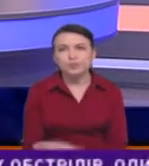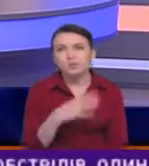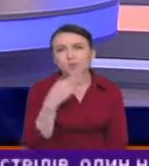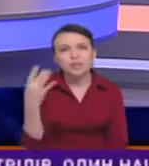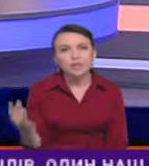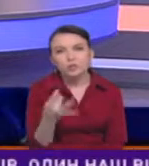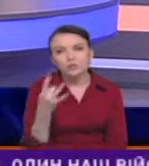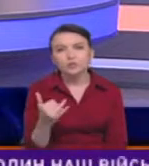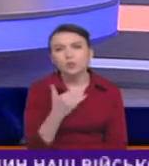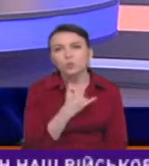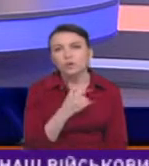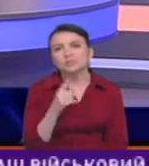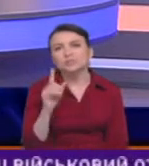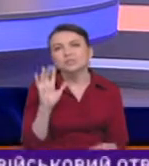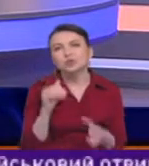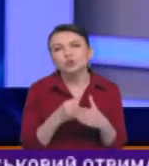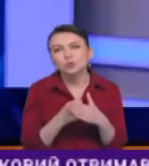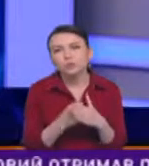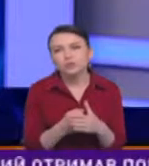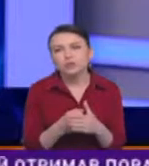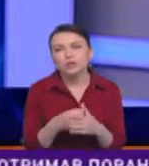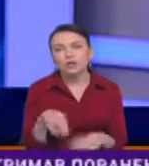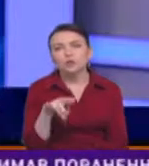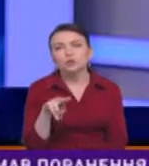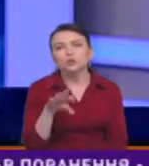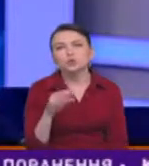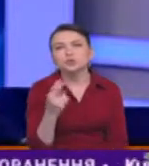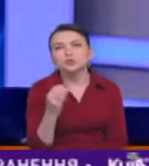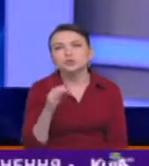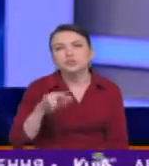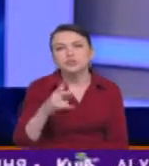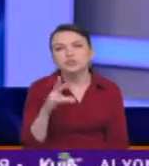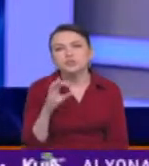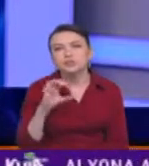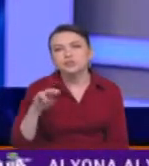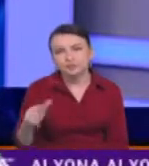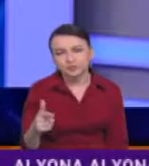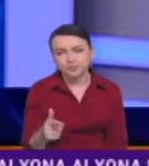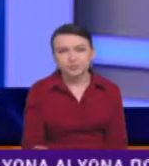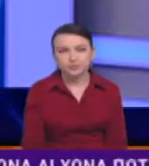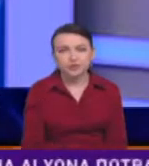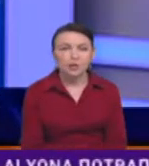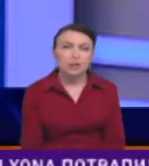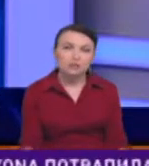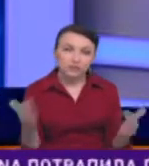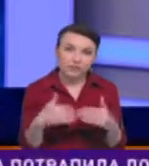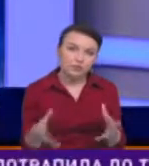Неодноразово в нас домінувала так звана доцільність. Неодноразово. Неодноразово. От давайте навіть